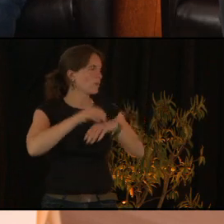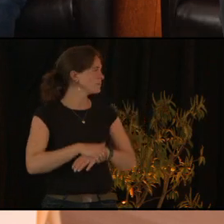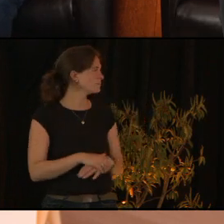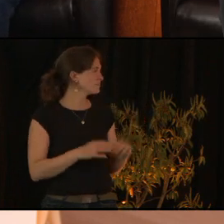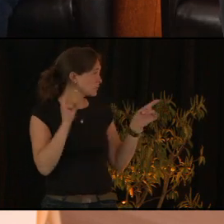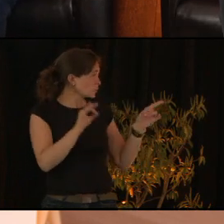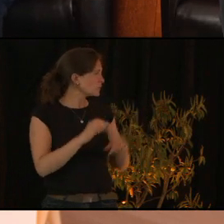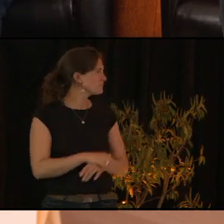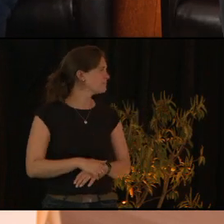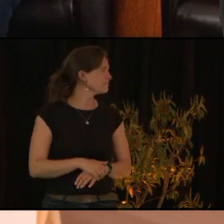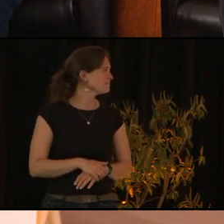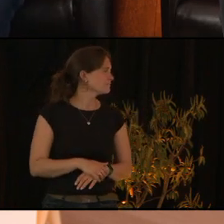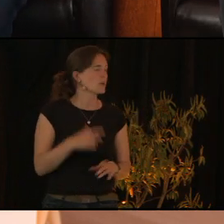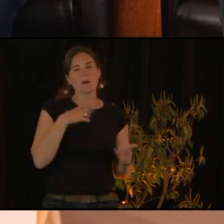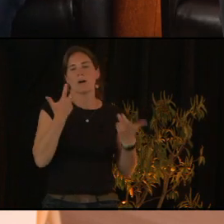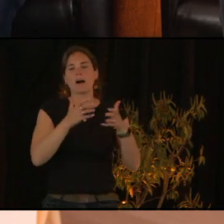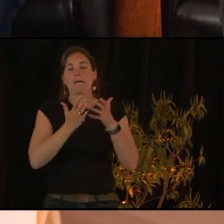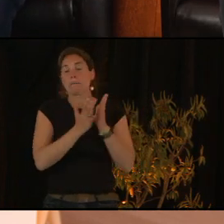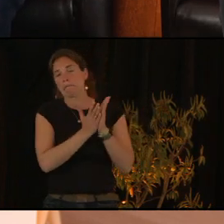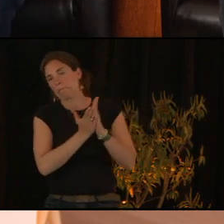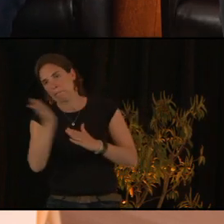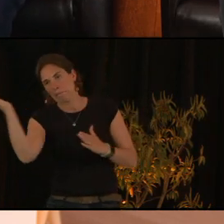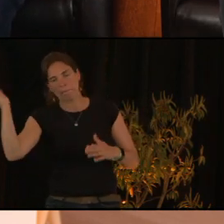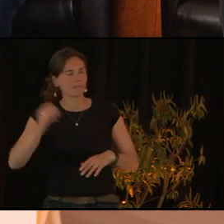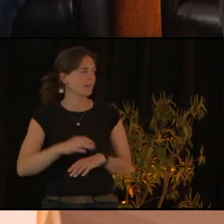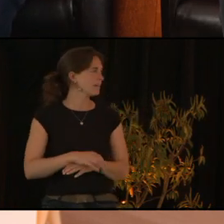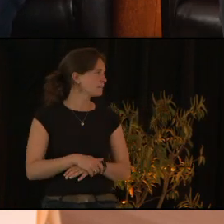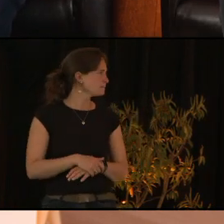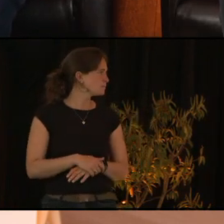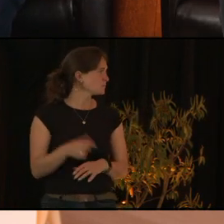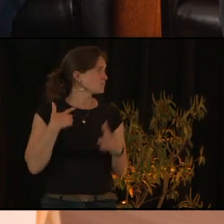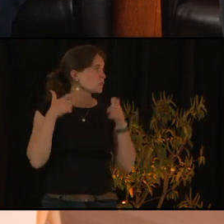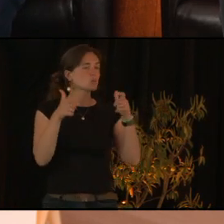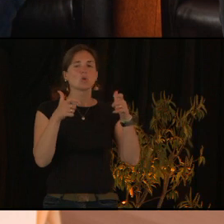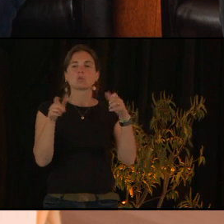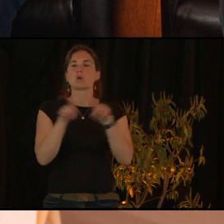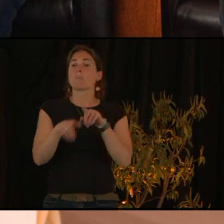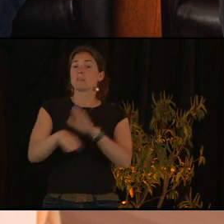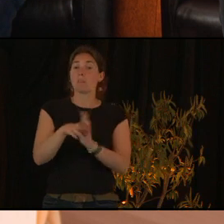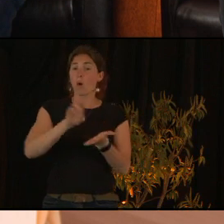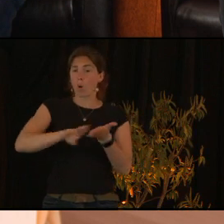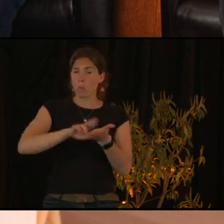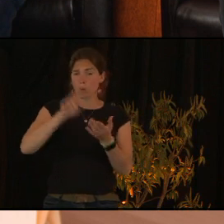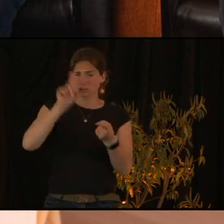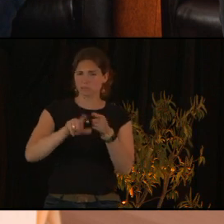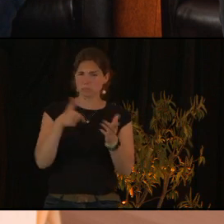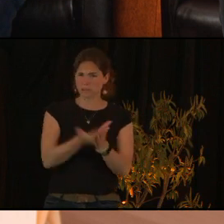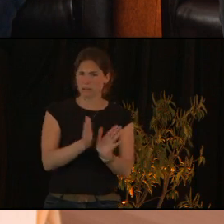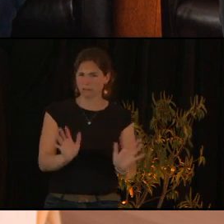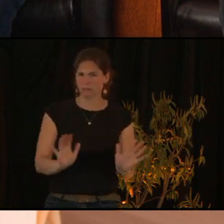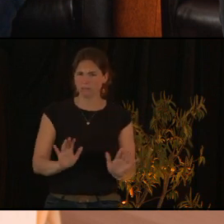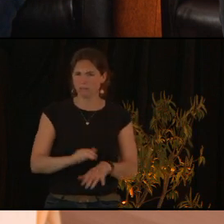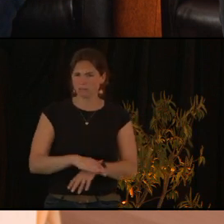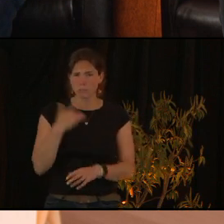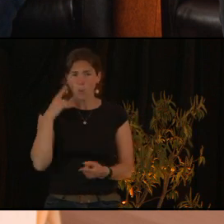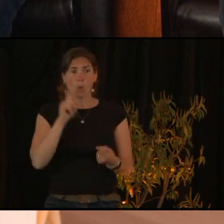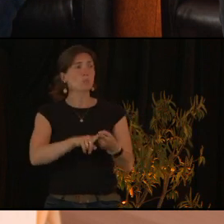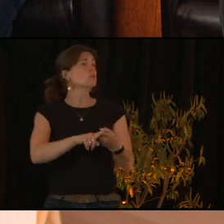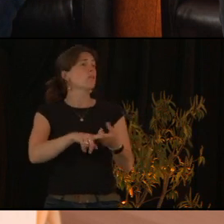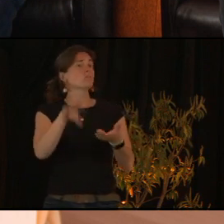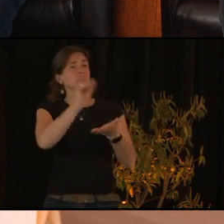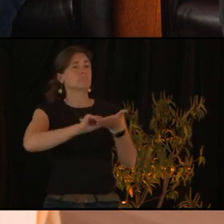nourris et aussi qui a nourri l'imaginaire. Parce que pour finir sur le lieu quand même, le fait de ne pas y avoir été, c'était finalement une